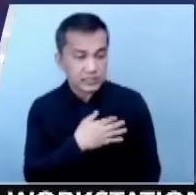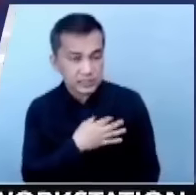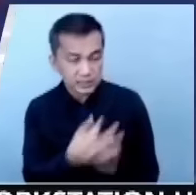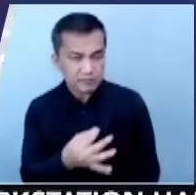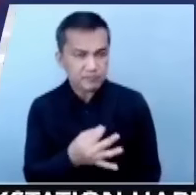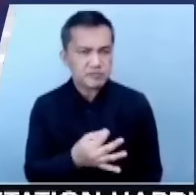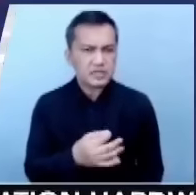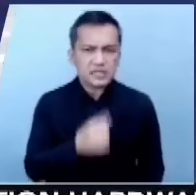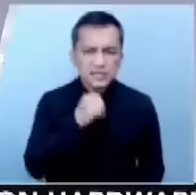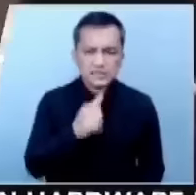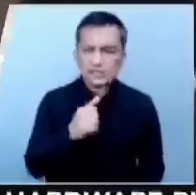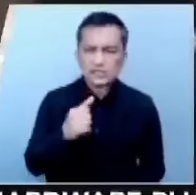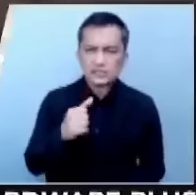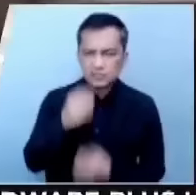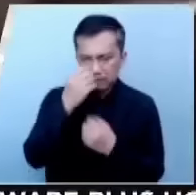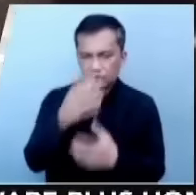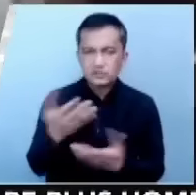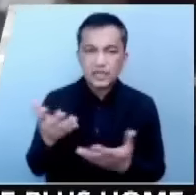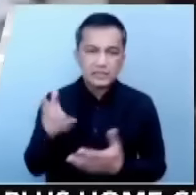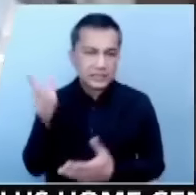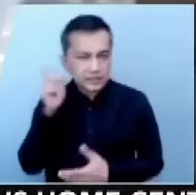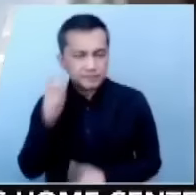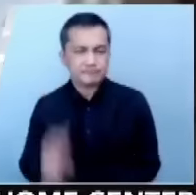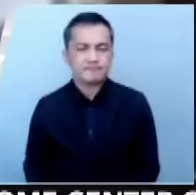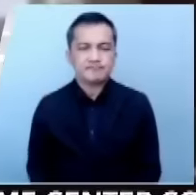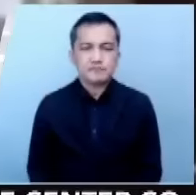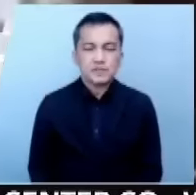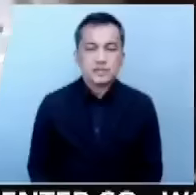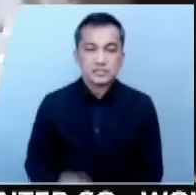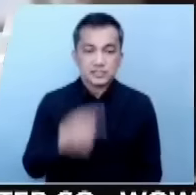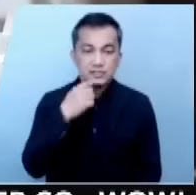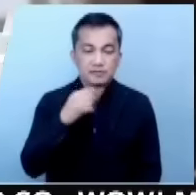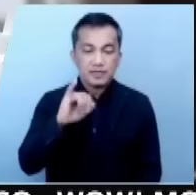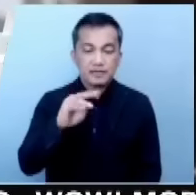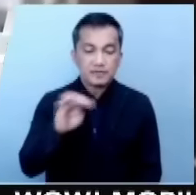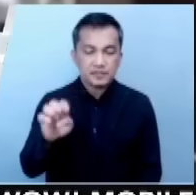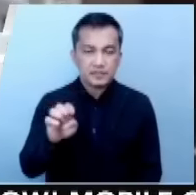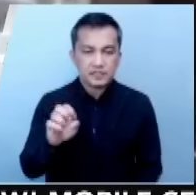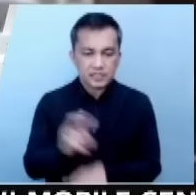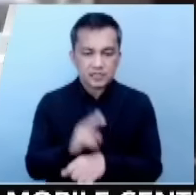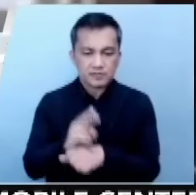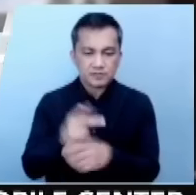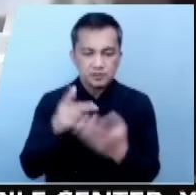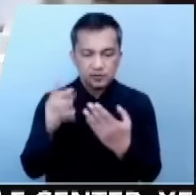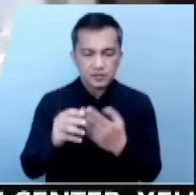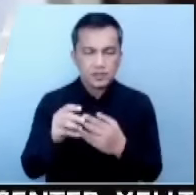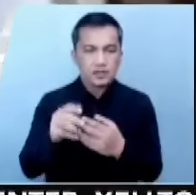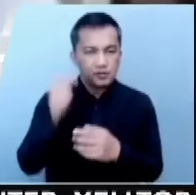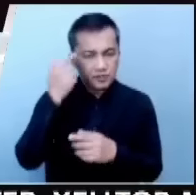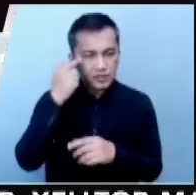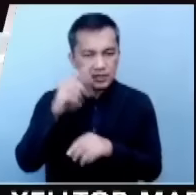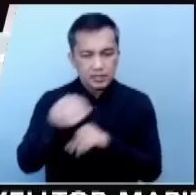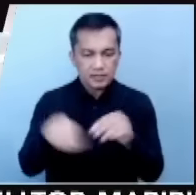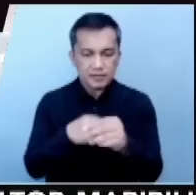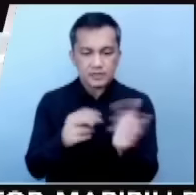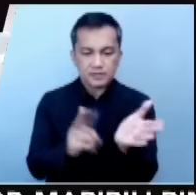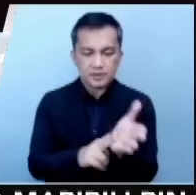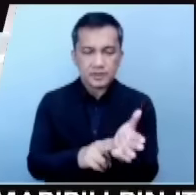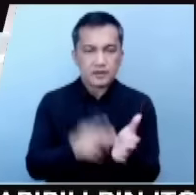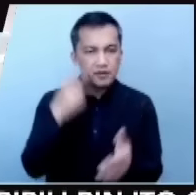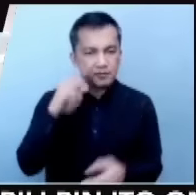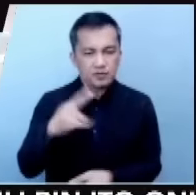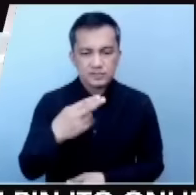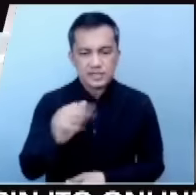ito narinig. Nauna nang sinabi ni Marcos na nagagamit ang programa ng gobyerno kapalit ng mga pirma para sa cha-cha o